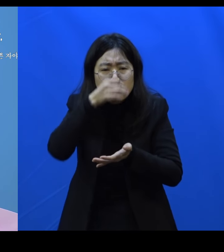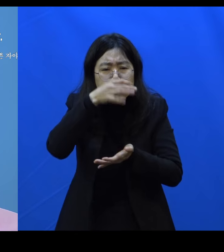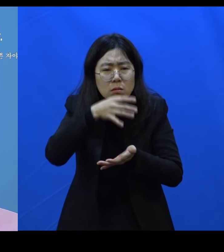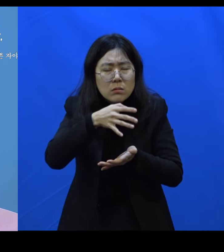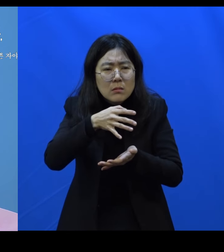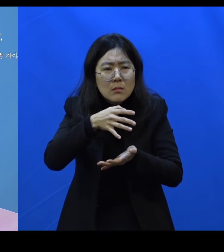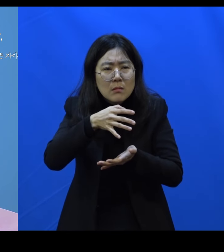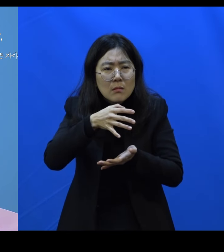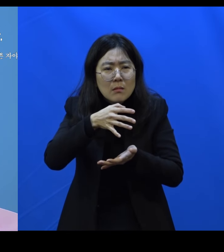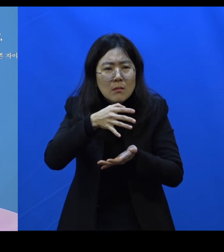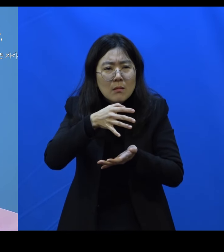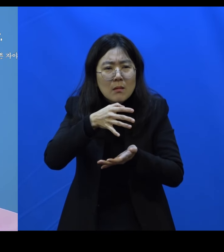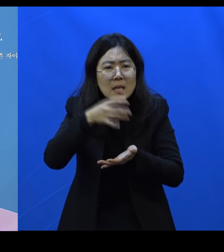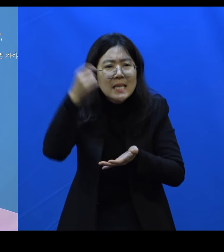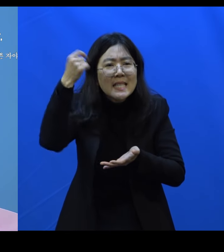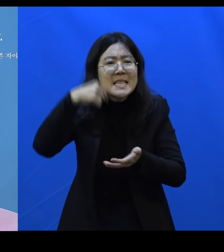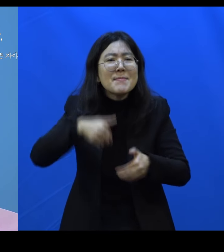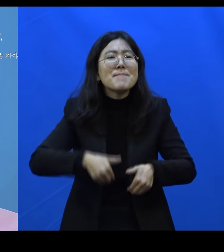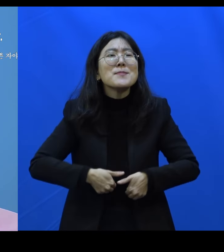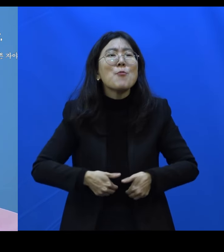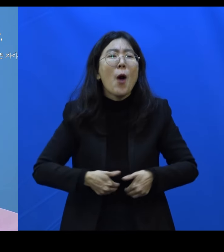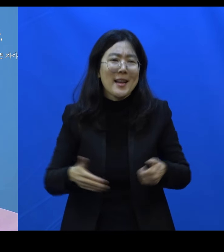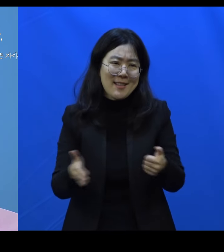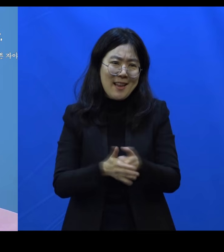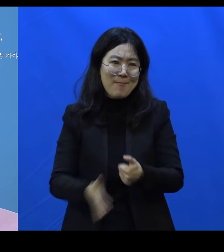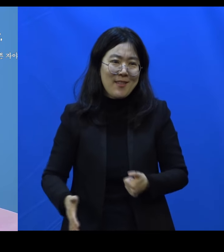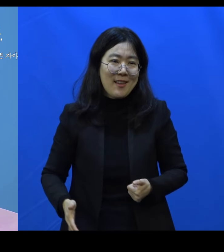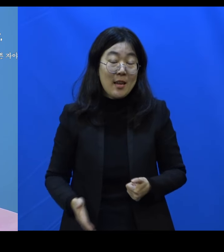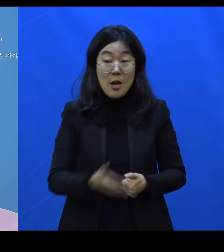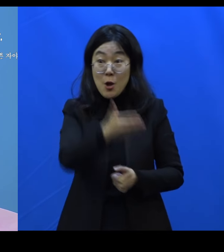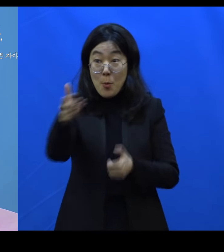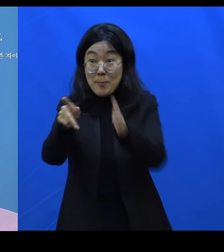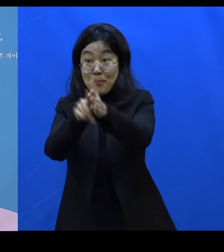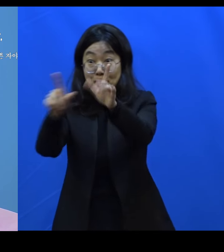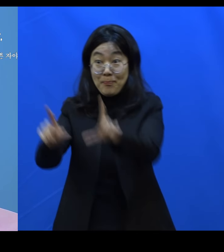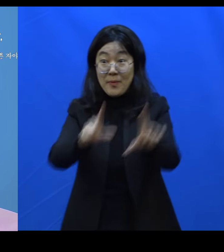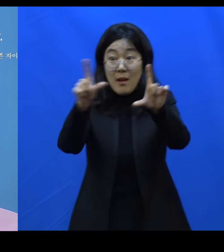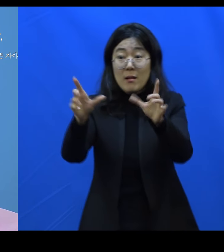여러분, 신앙생활 중에 이 하나님의 부재를 느끼는 순간이 있습니다.